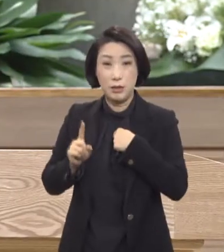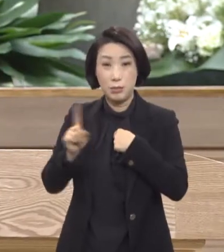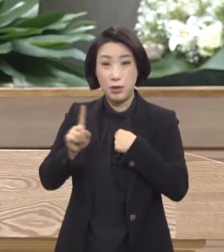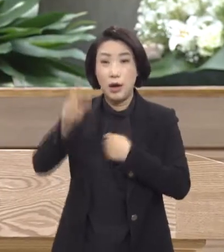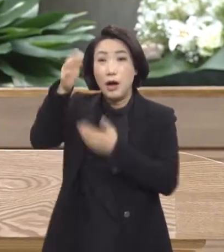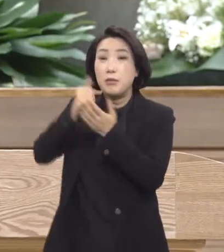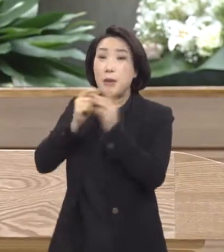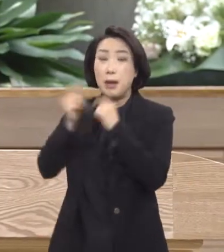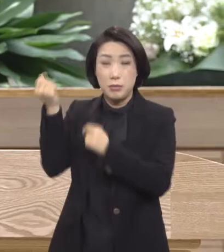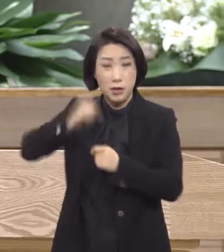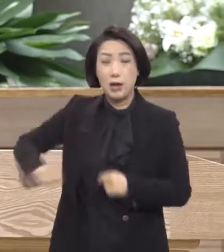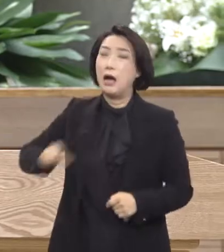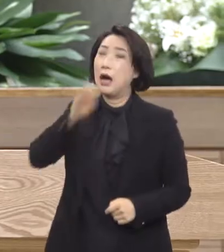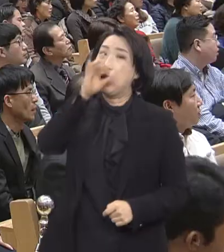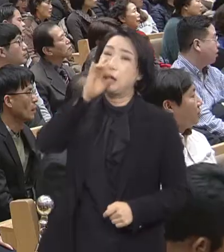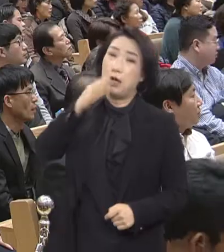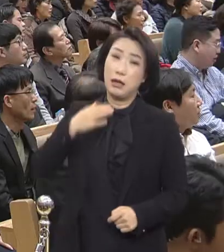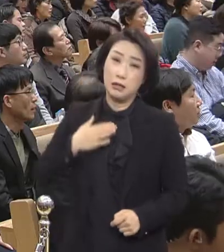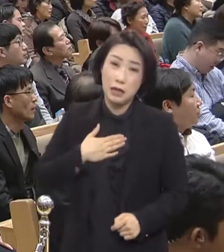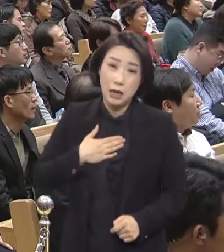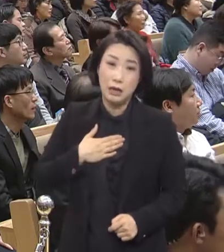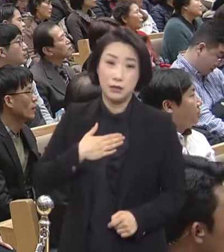하나님 말씀을 거역할 수 없어.